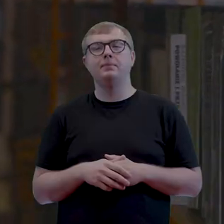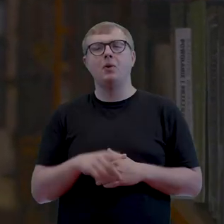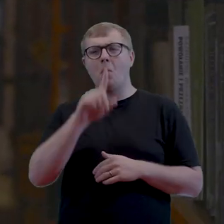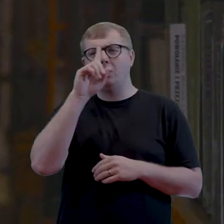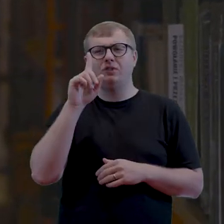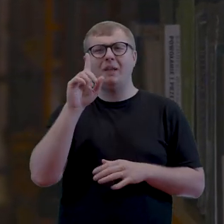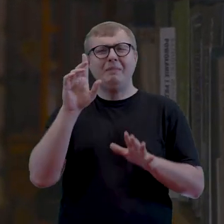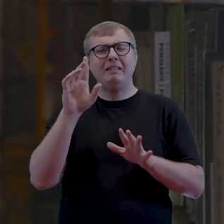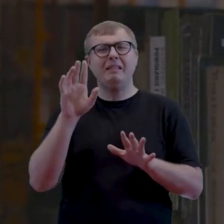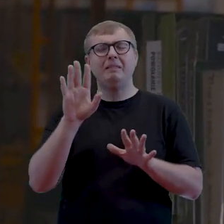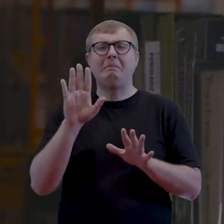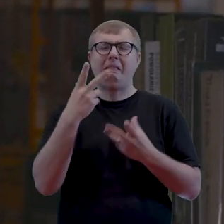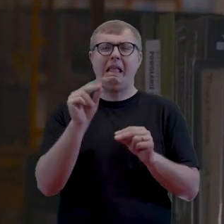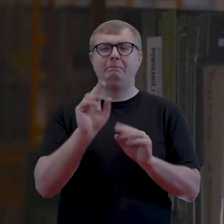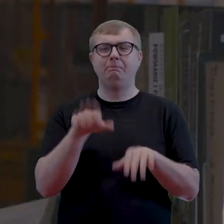Ludzie.